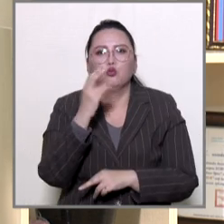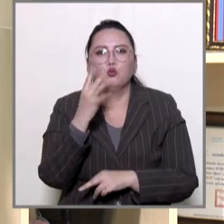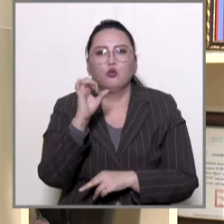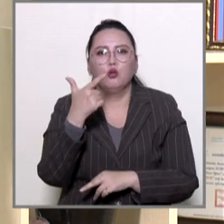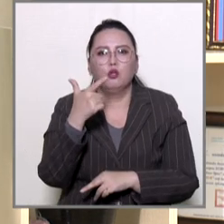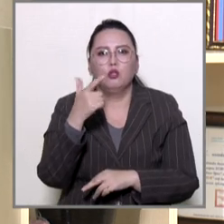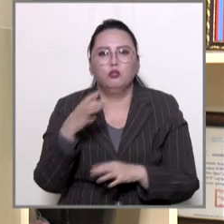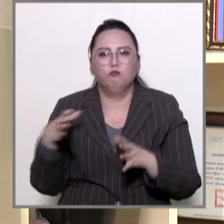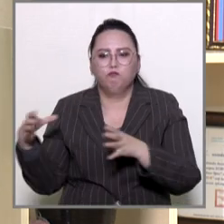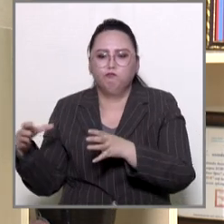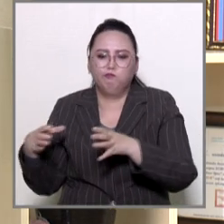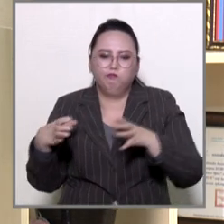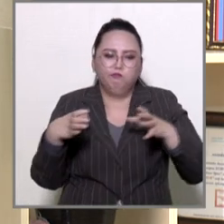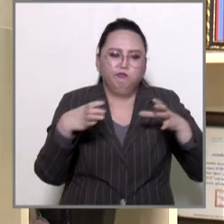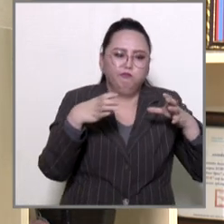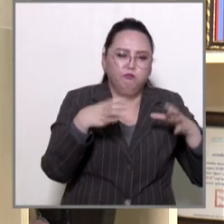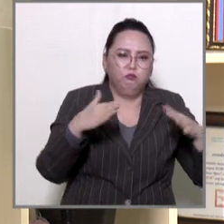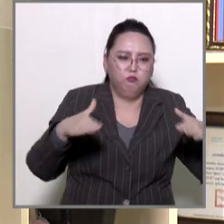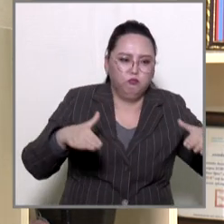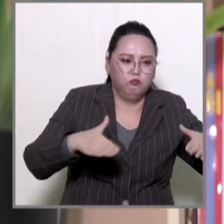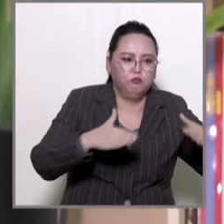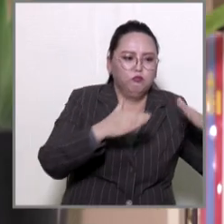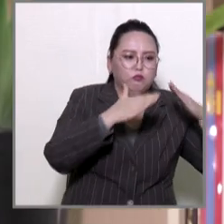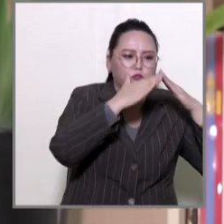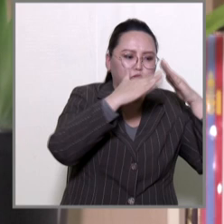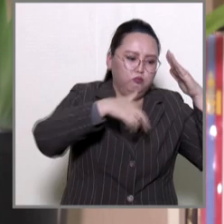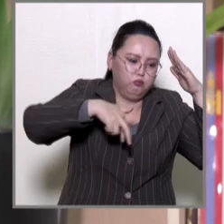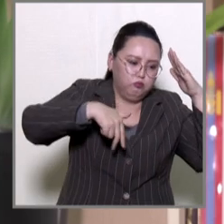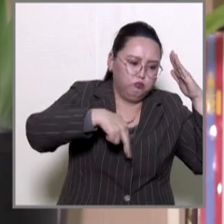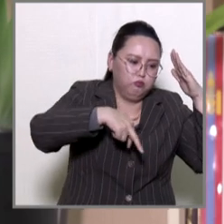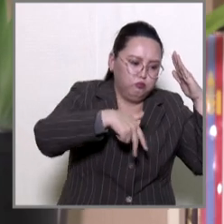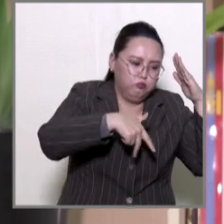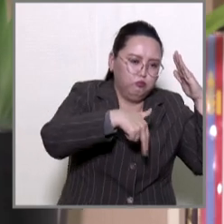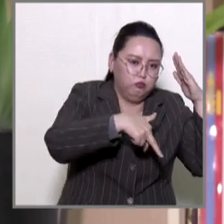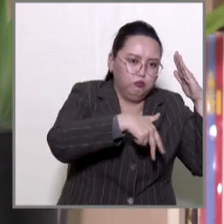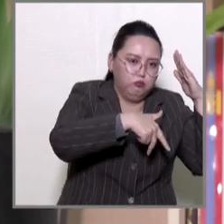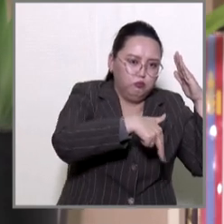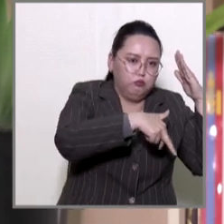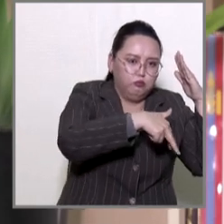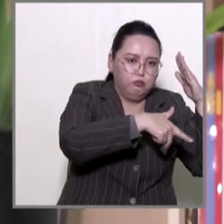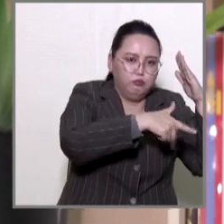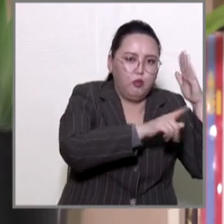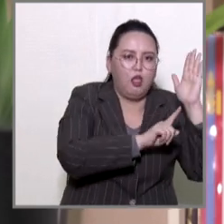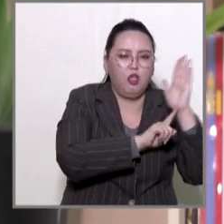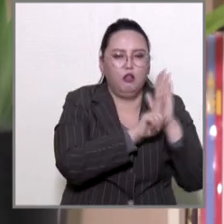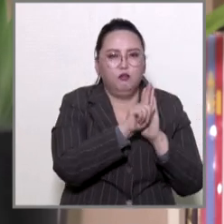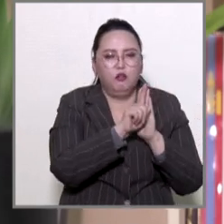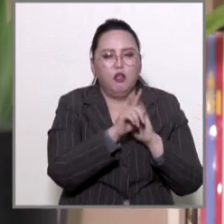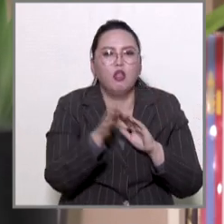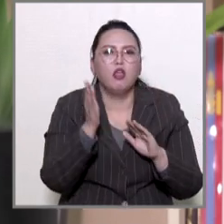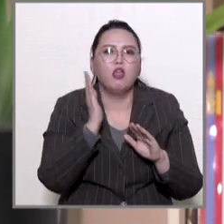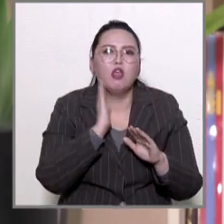байрлал солих болж хавчлын ирэмг даган бидэрч эхлэв. Их янгар бор халуун